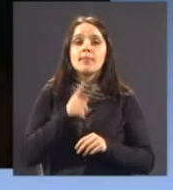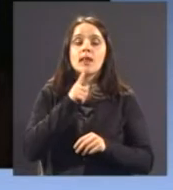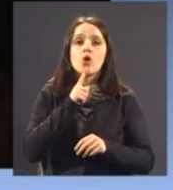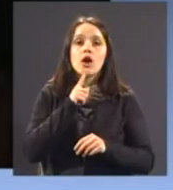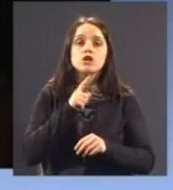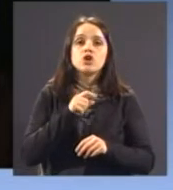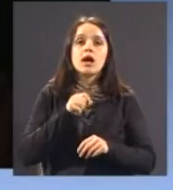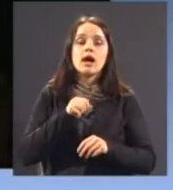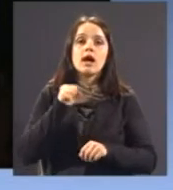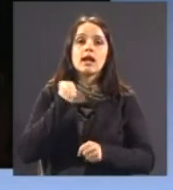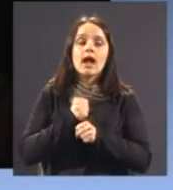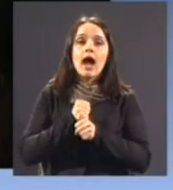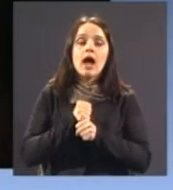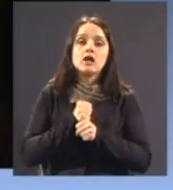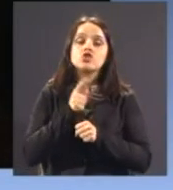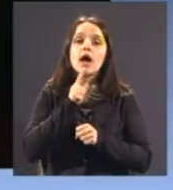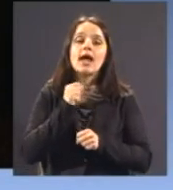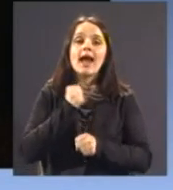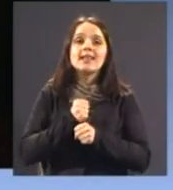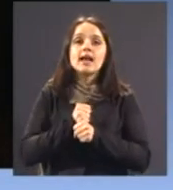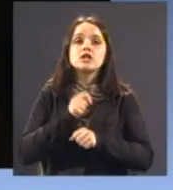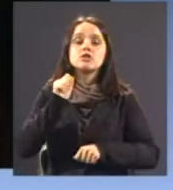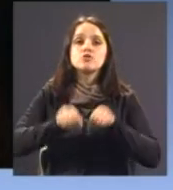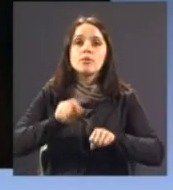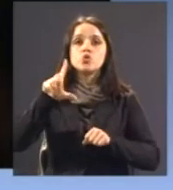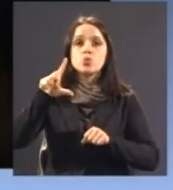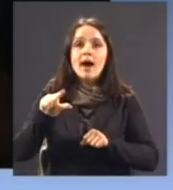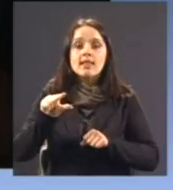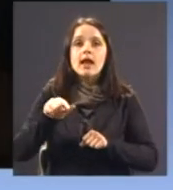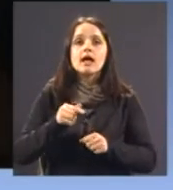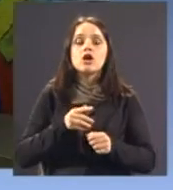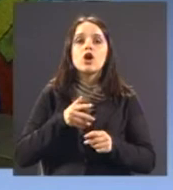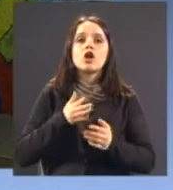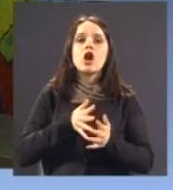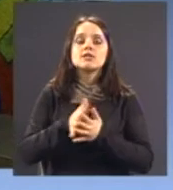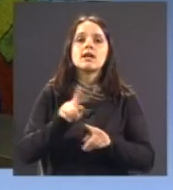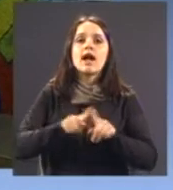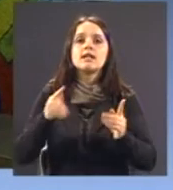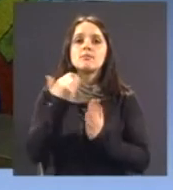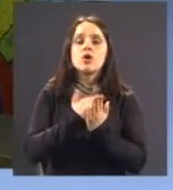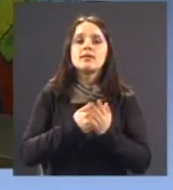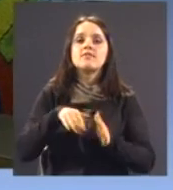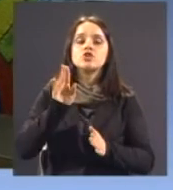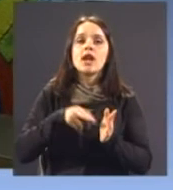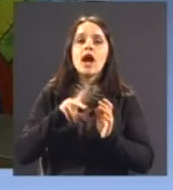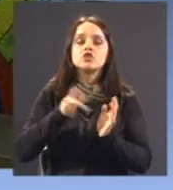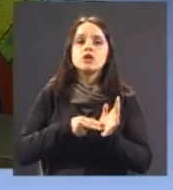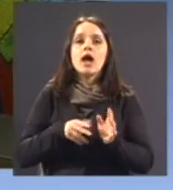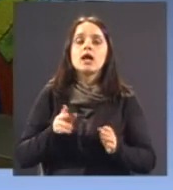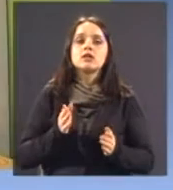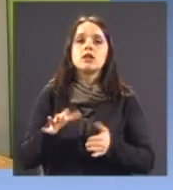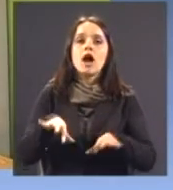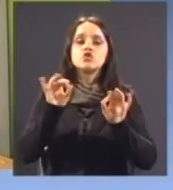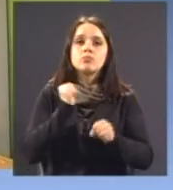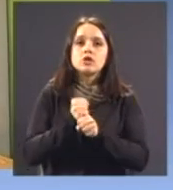koje će radna sposobnost umanjena, da dođu kroz razne programe i na više načina da dođu do posla, odnosno da imaju olakšice